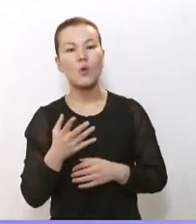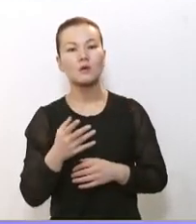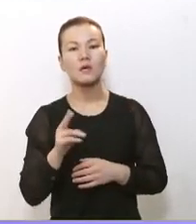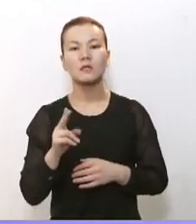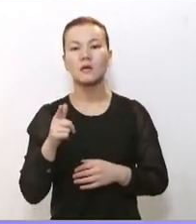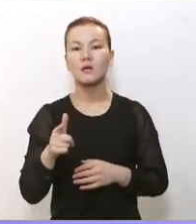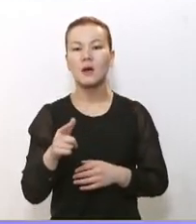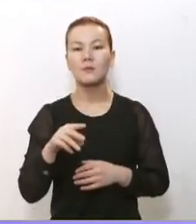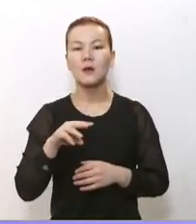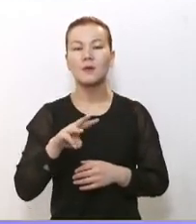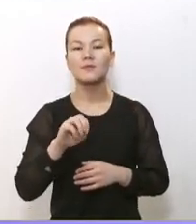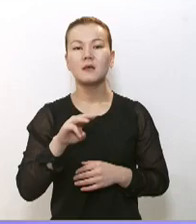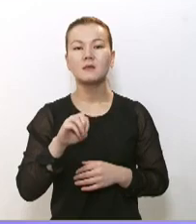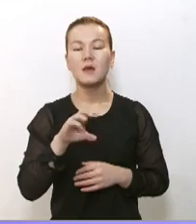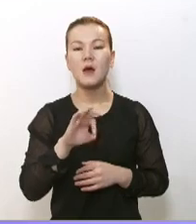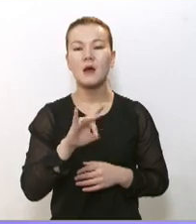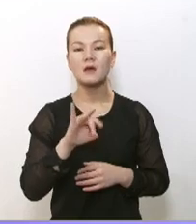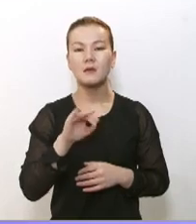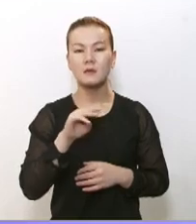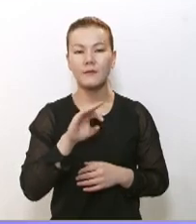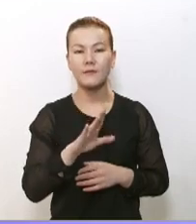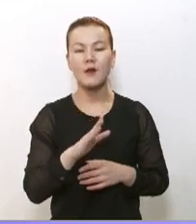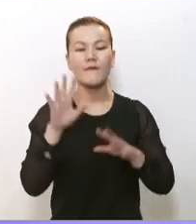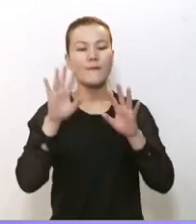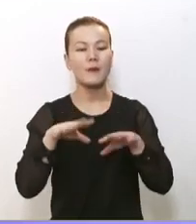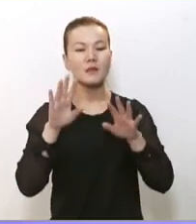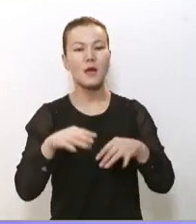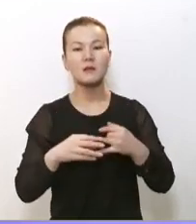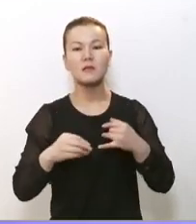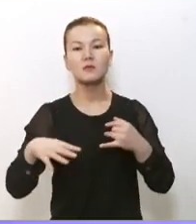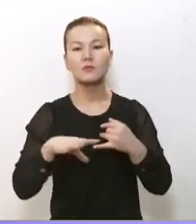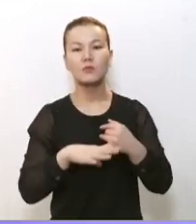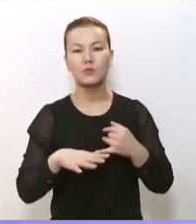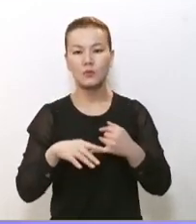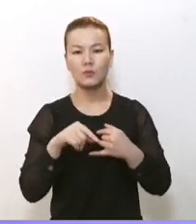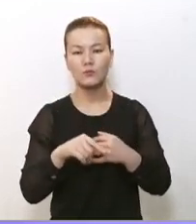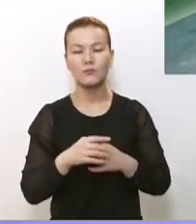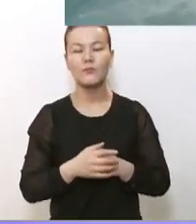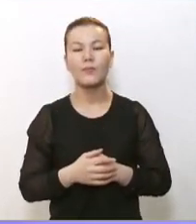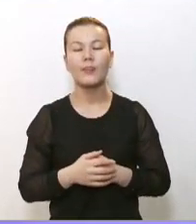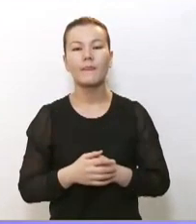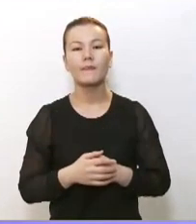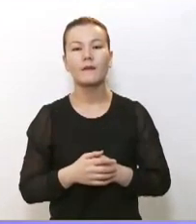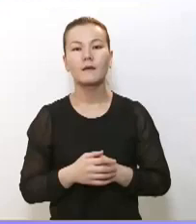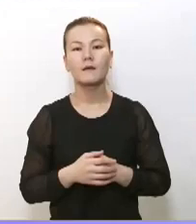Сколько килограмм метеоритов выпадает на земную атмосферу?